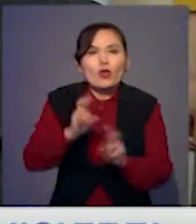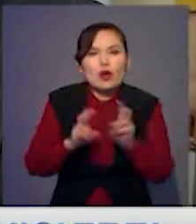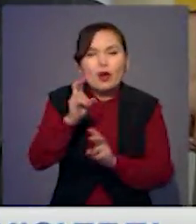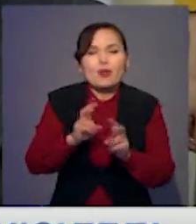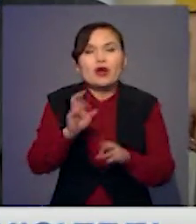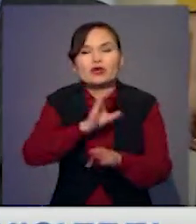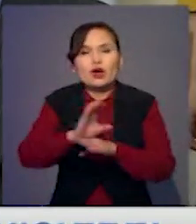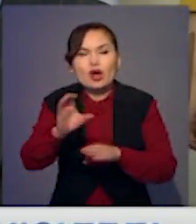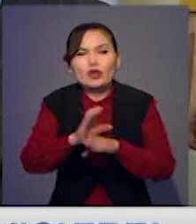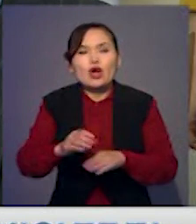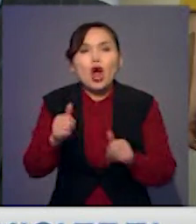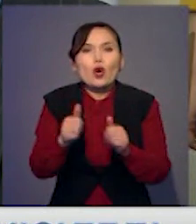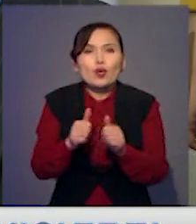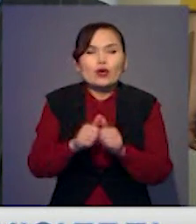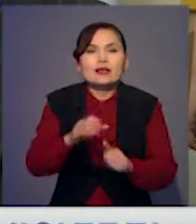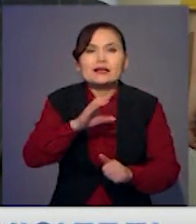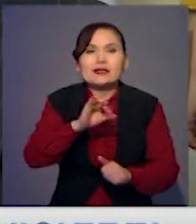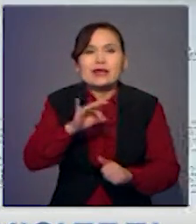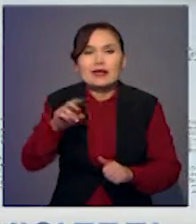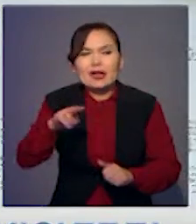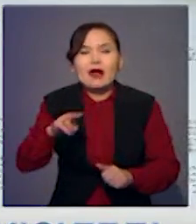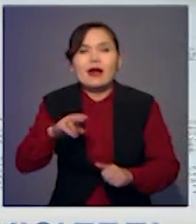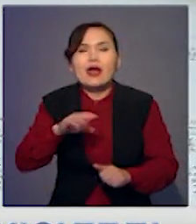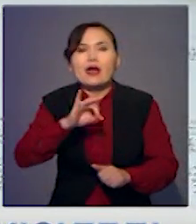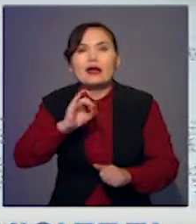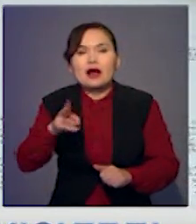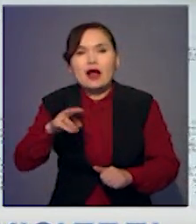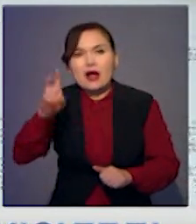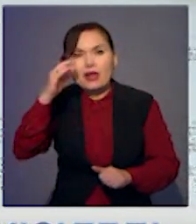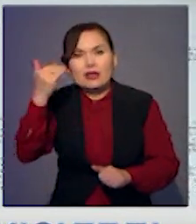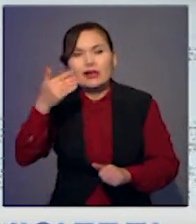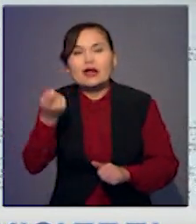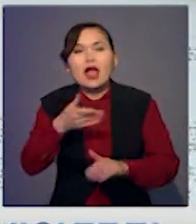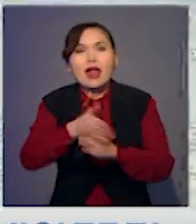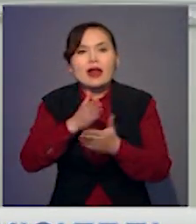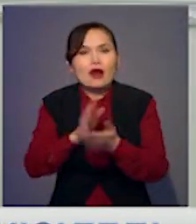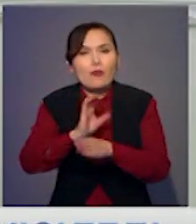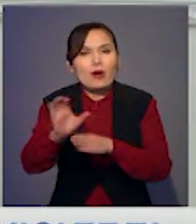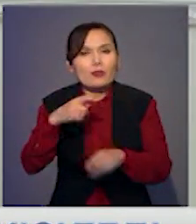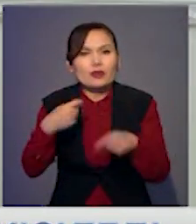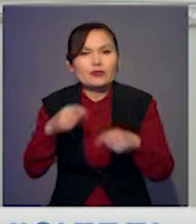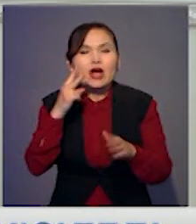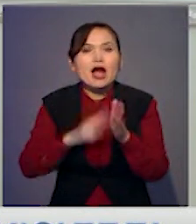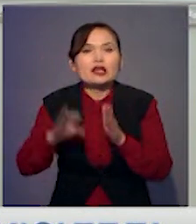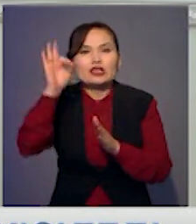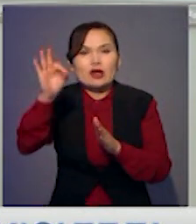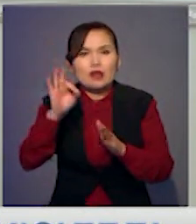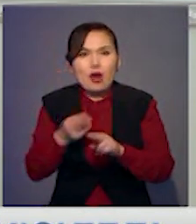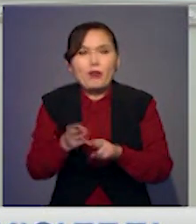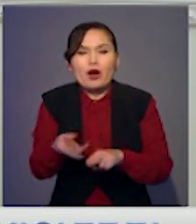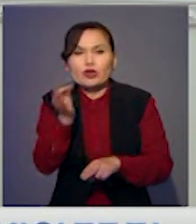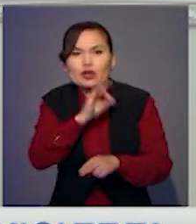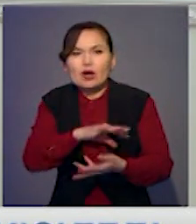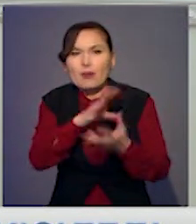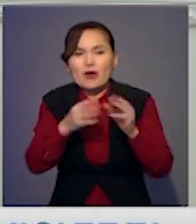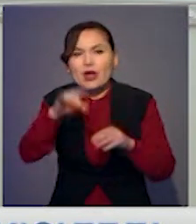Сирия, Ауғанстан мен Ирак еліне ұн түрінде сатылады. Айта кетейік, бұл аймақ әлемдегі бидайдың 70% тұтынады.